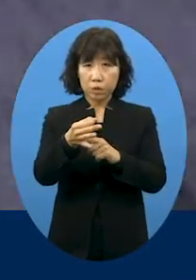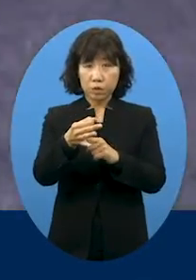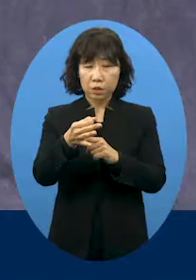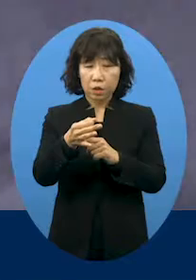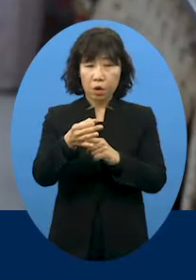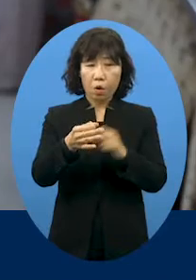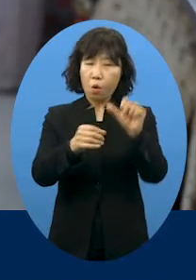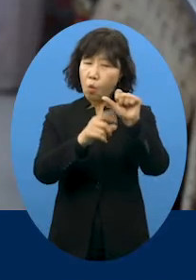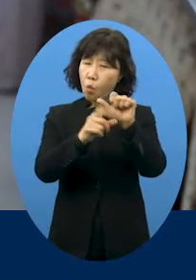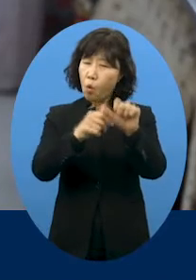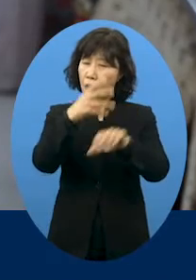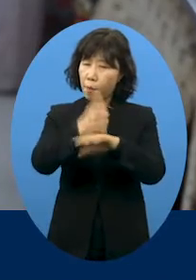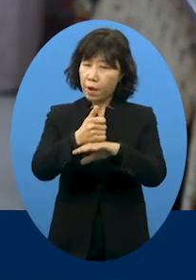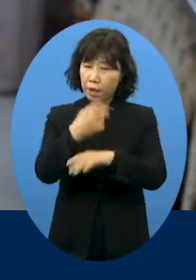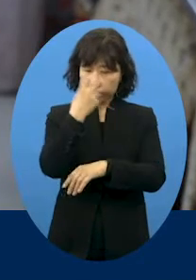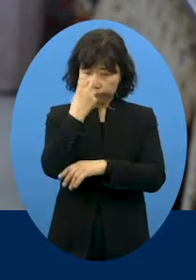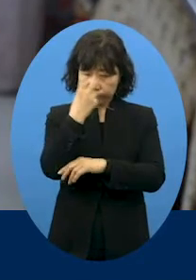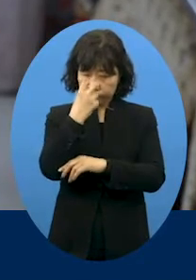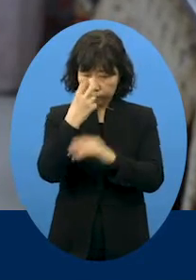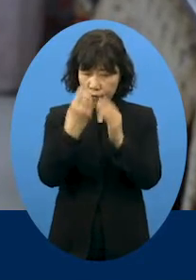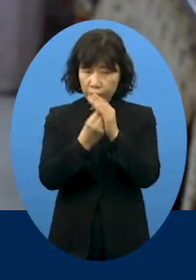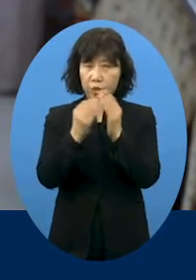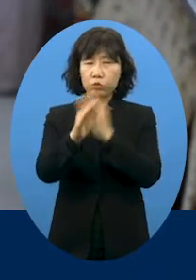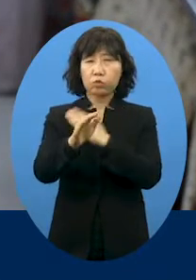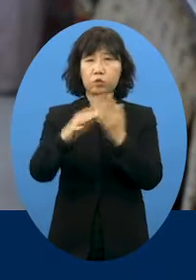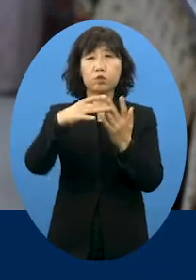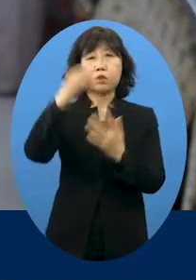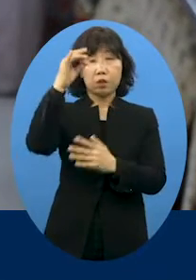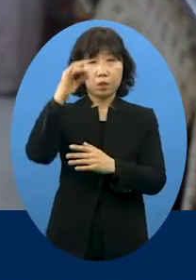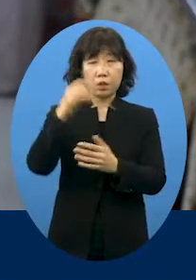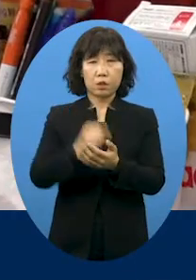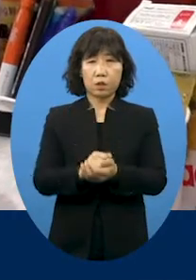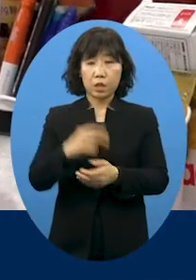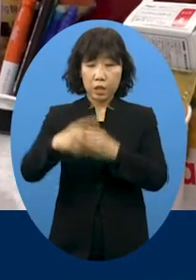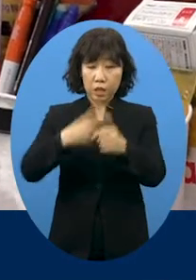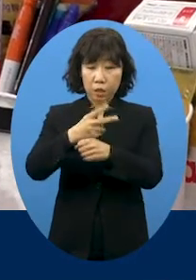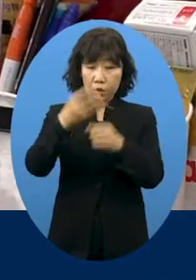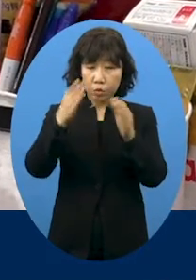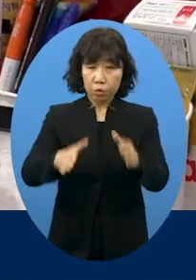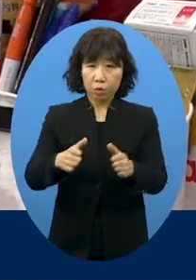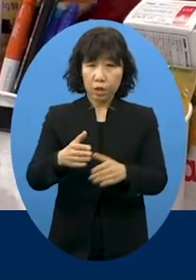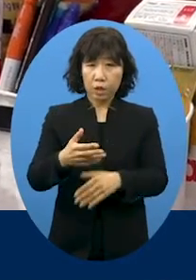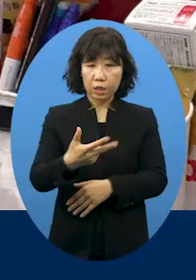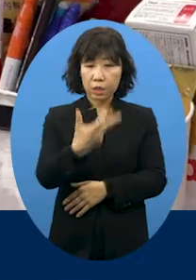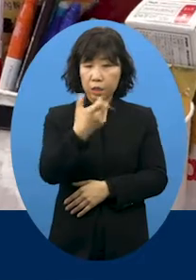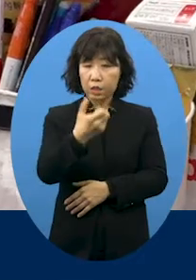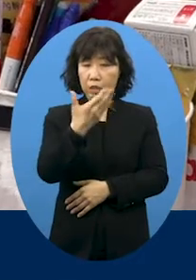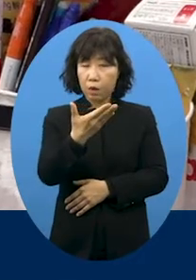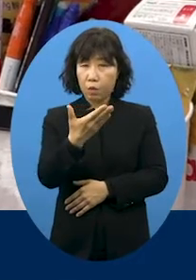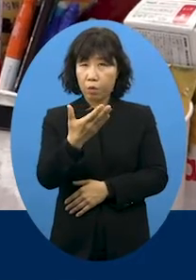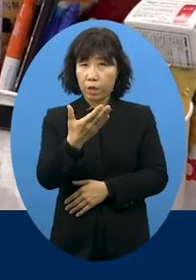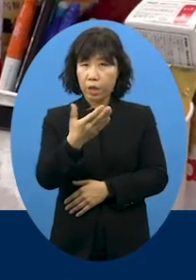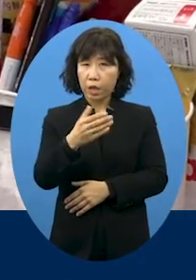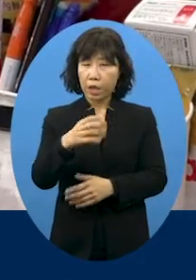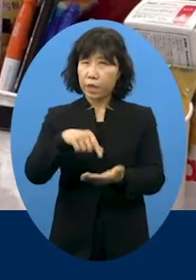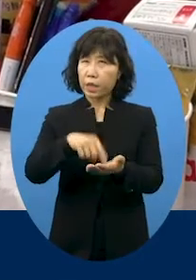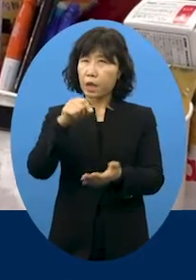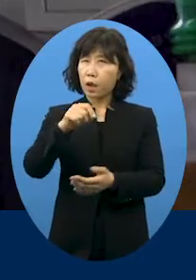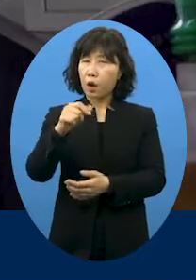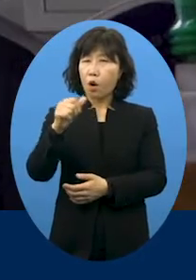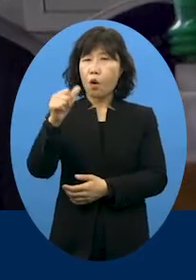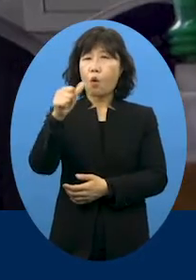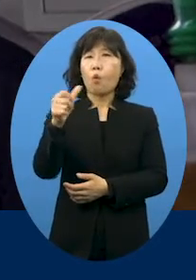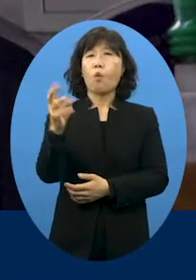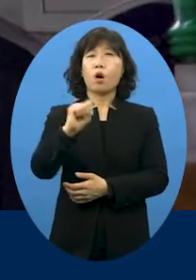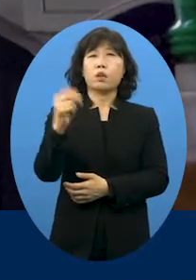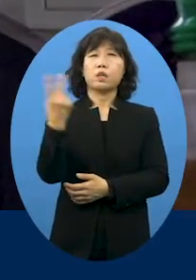5월 말 최종 지원 업체를 선정할 예정입니다 한편 군은 지난 2년간 일은 9개의 의류 제조 업체에 대해